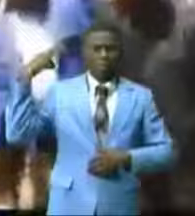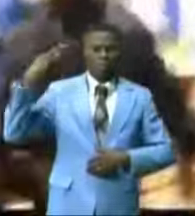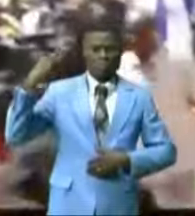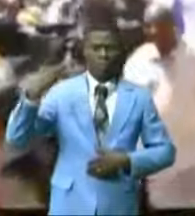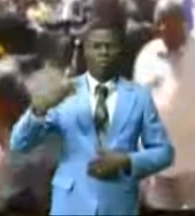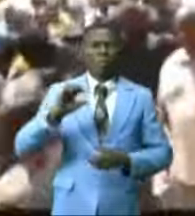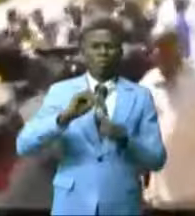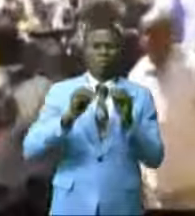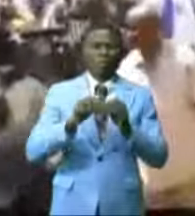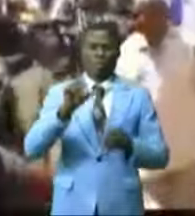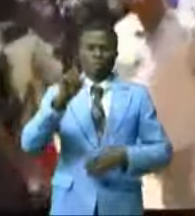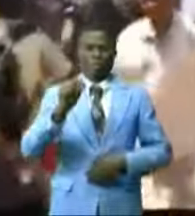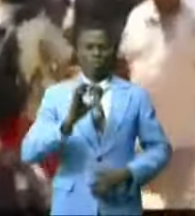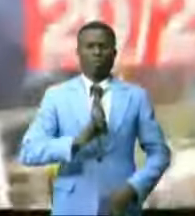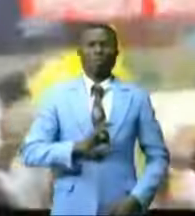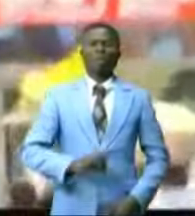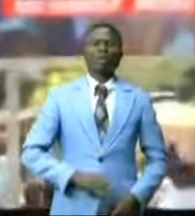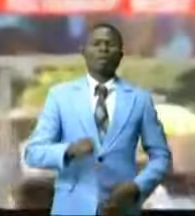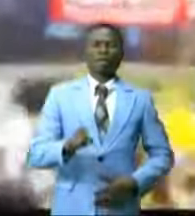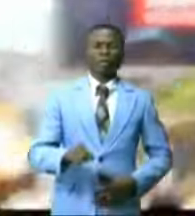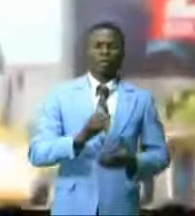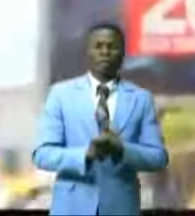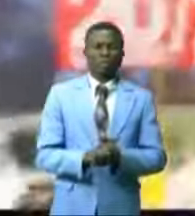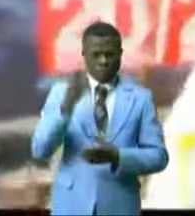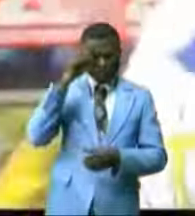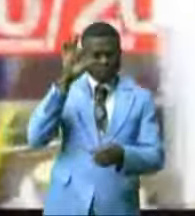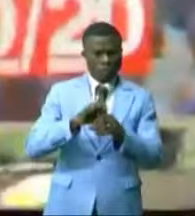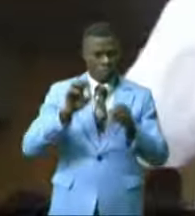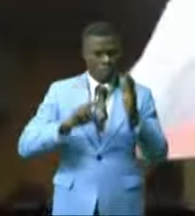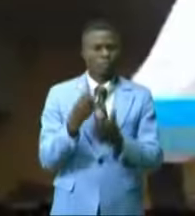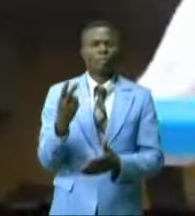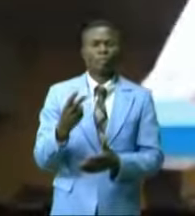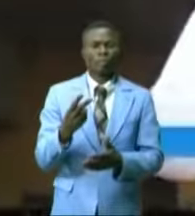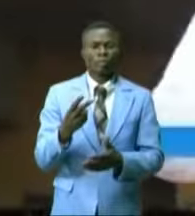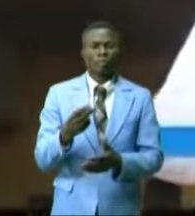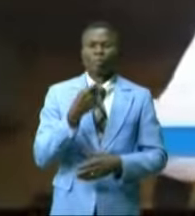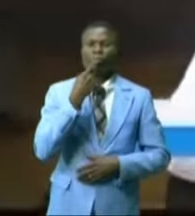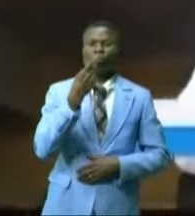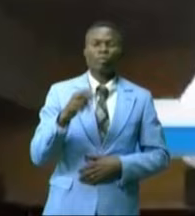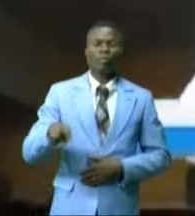la République numéro 20, Félix Tshisekedi, pour sa réélection. Nalobi,